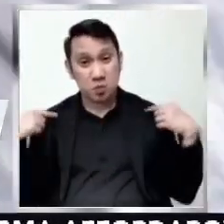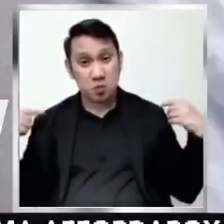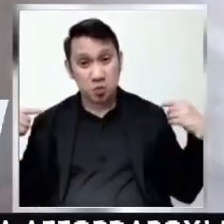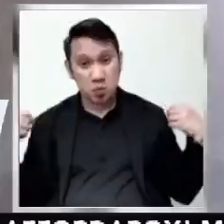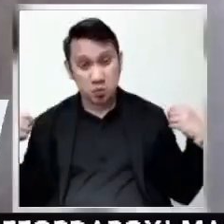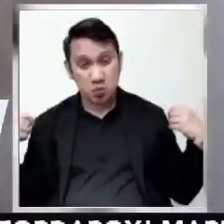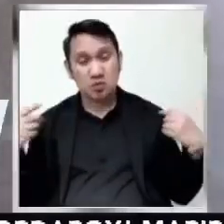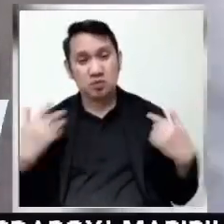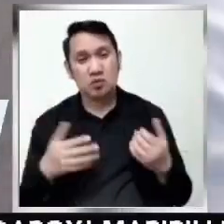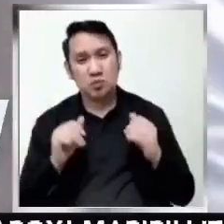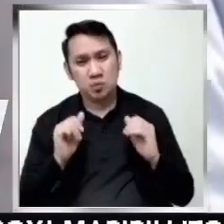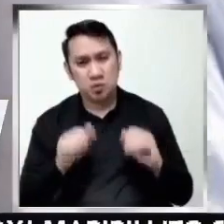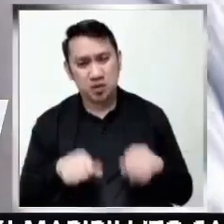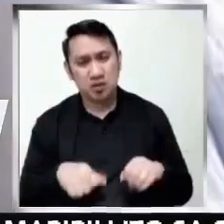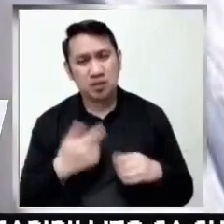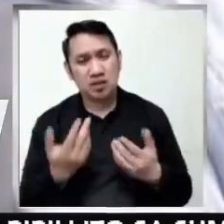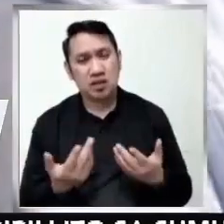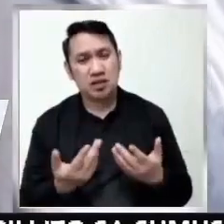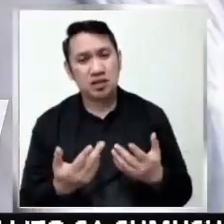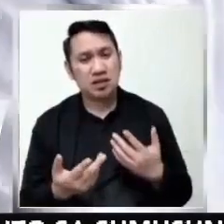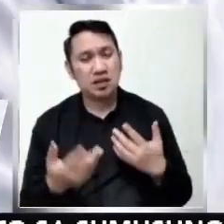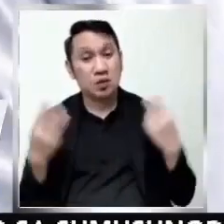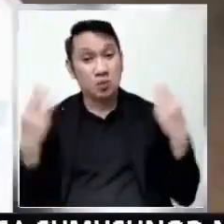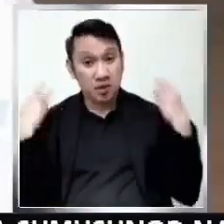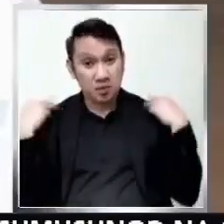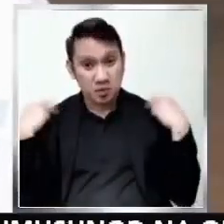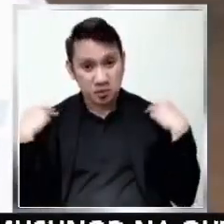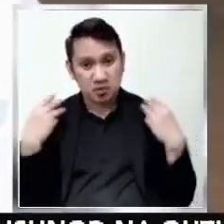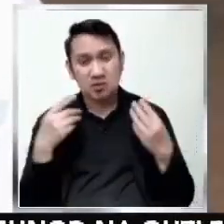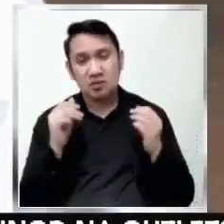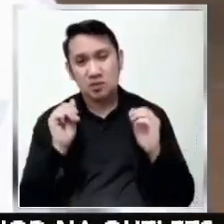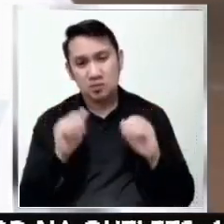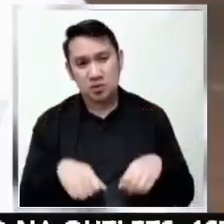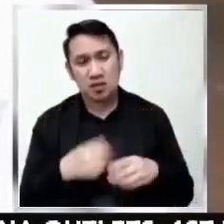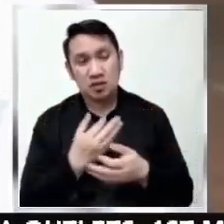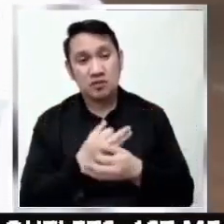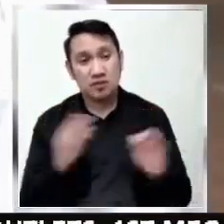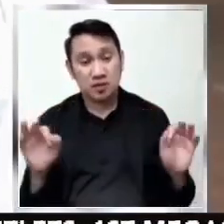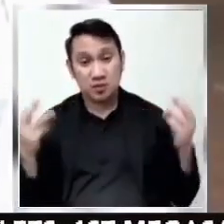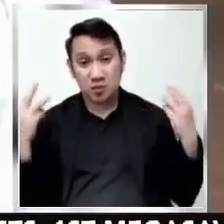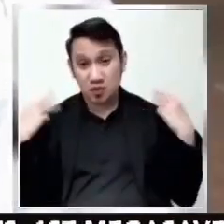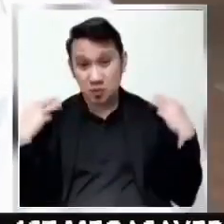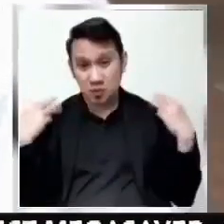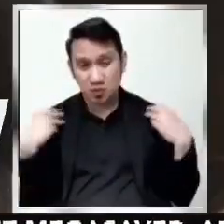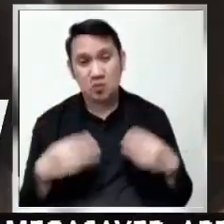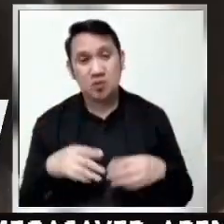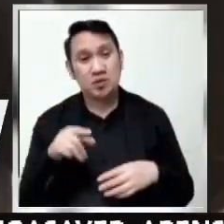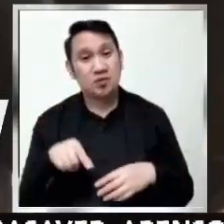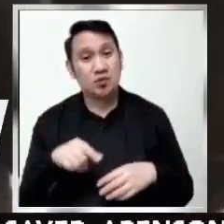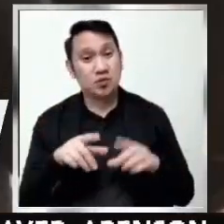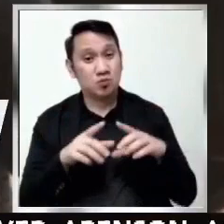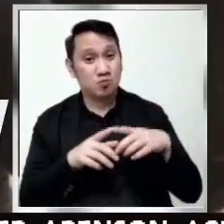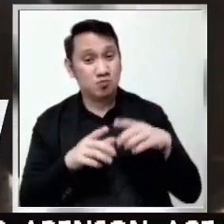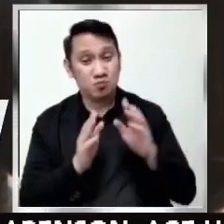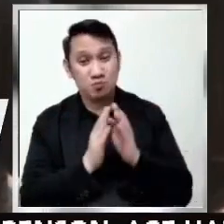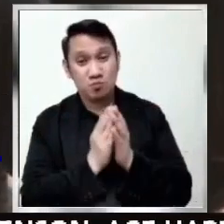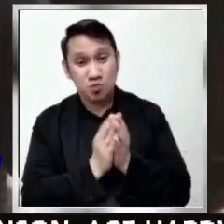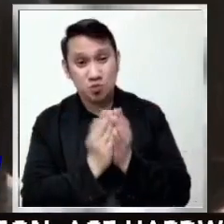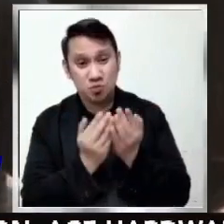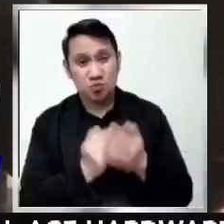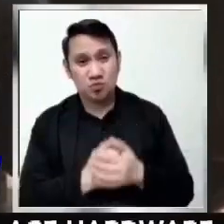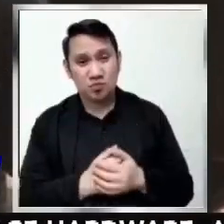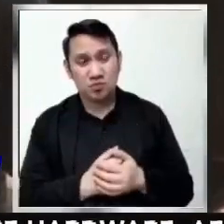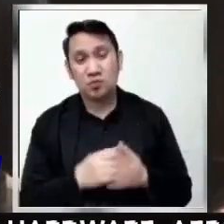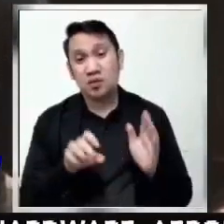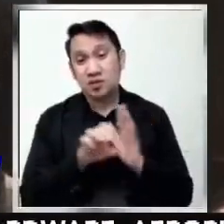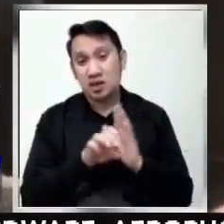ilibre din ang 600 pesos na binabayaran nila sa Seaman Identification and Record Book. Mahirap pa rin. Katulad, tataas yung